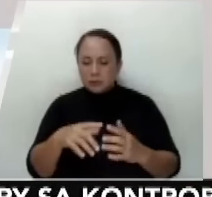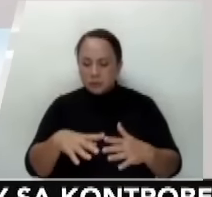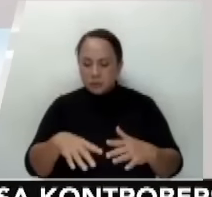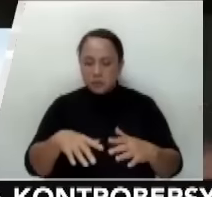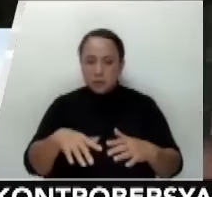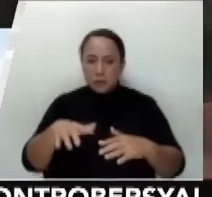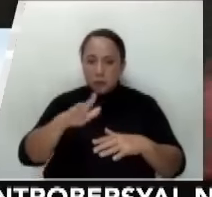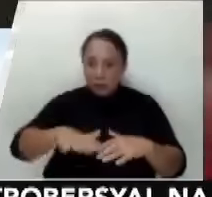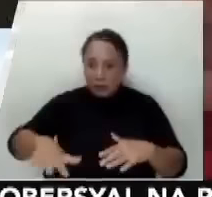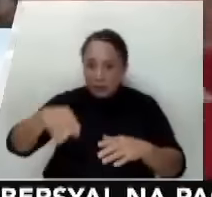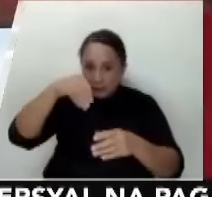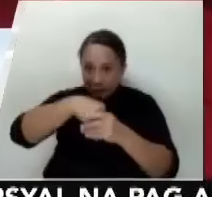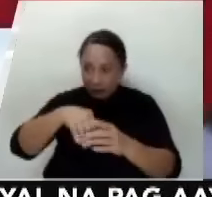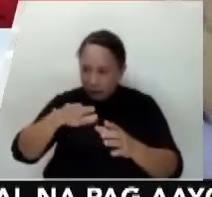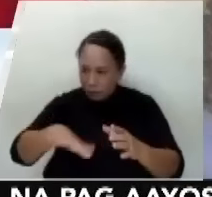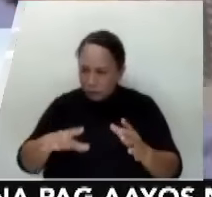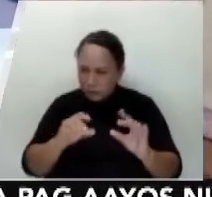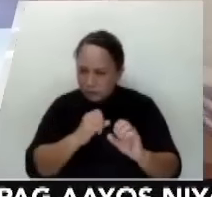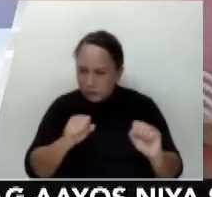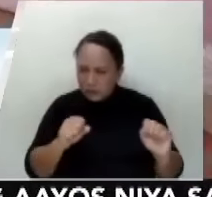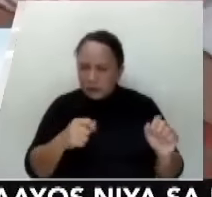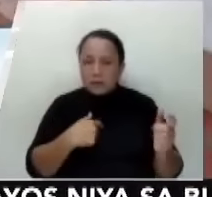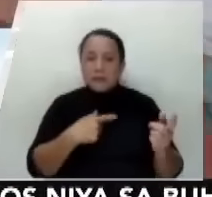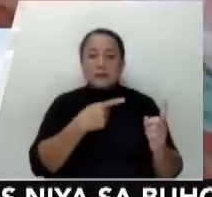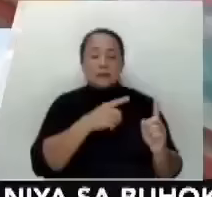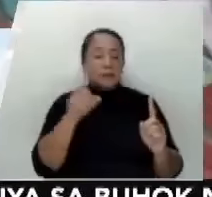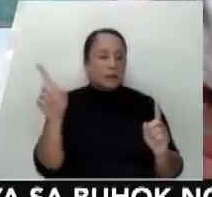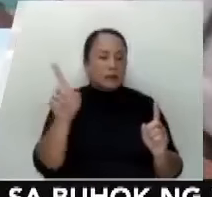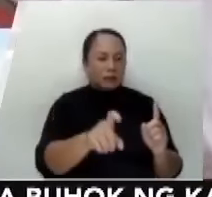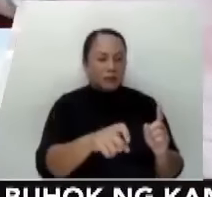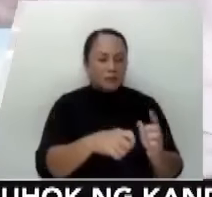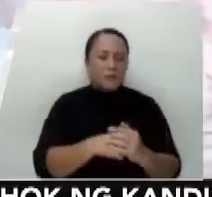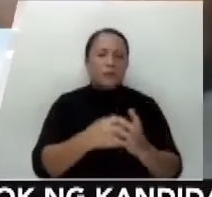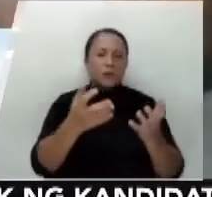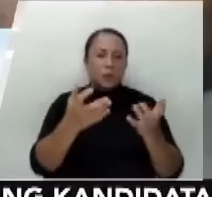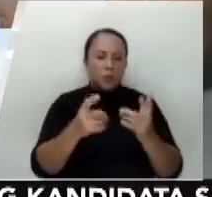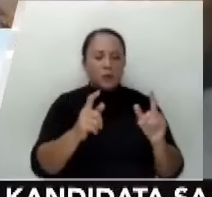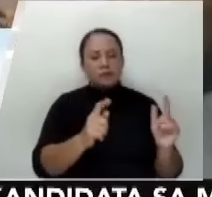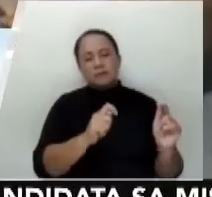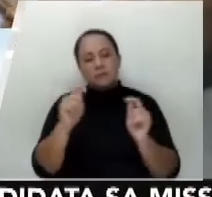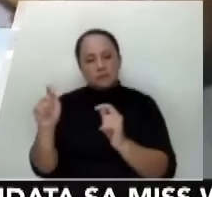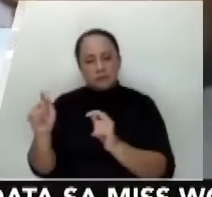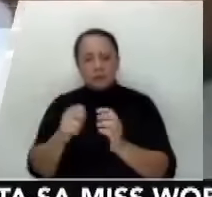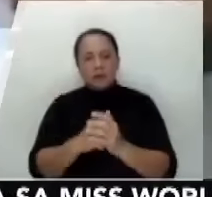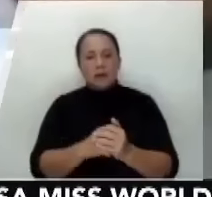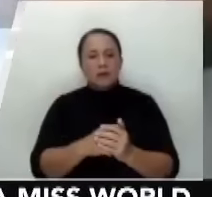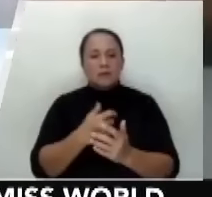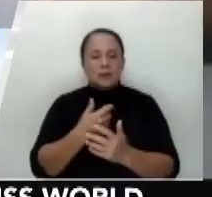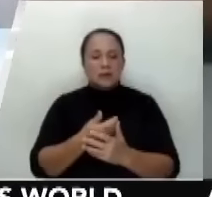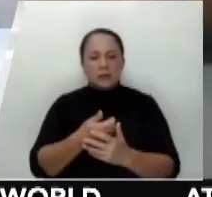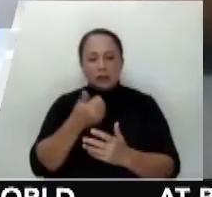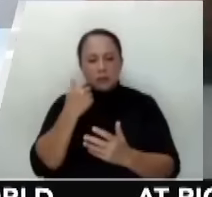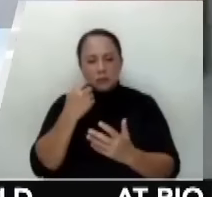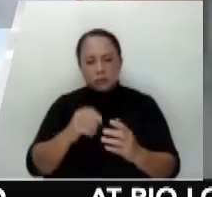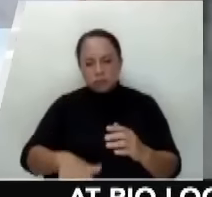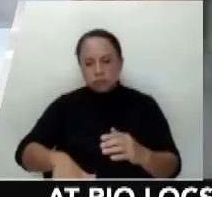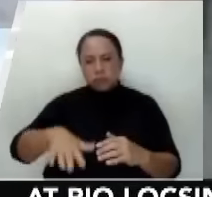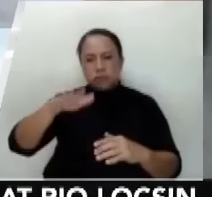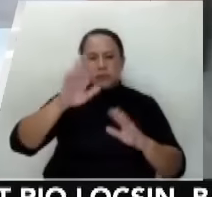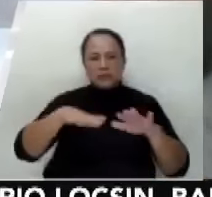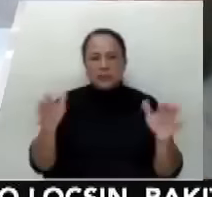sa area na yon. Kung si Mang Rufino ang tatanungin, gusto na niyang umalis sa lugar. Ayaw niyang makitang lumalaki ang anak sa masikip na